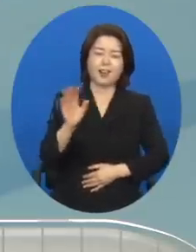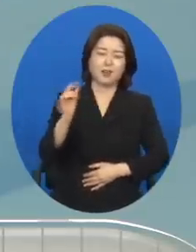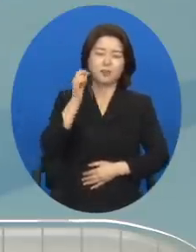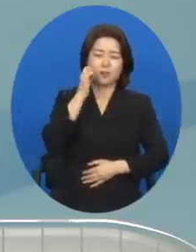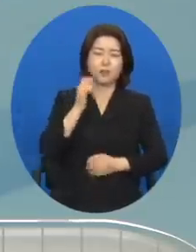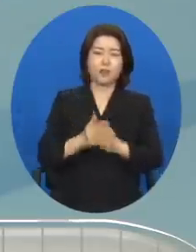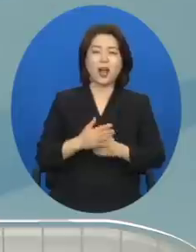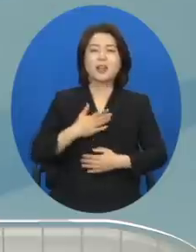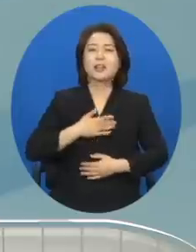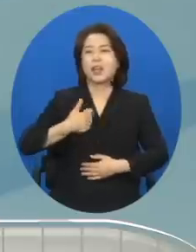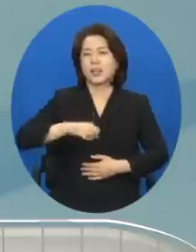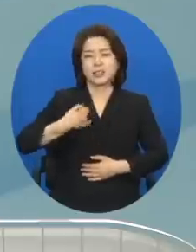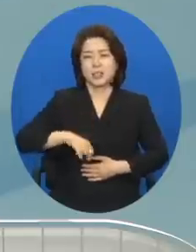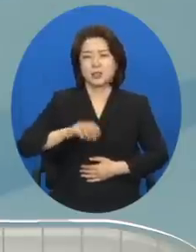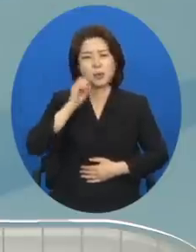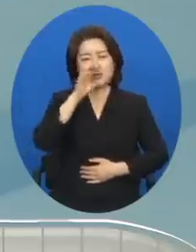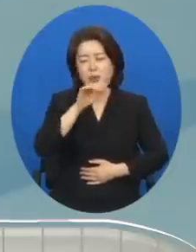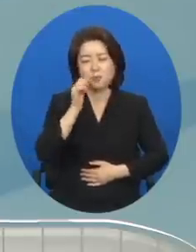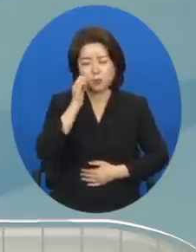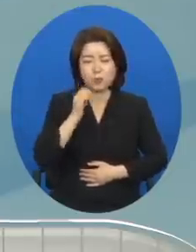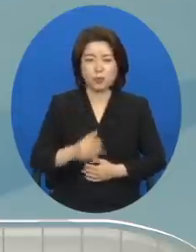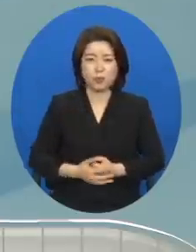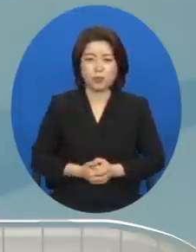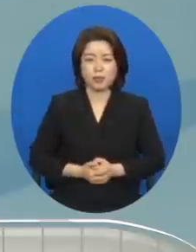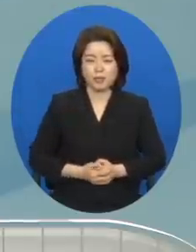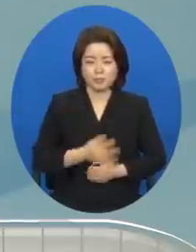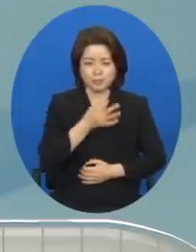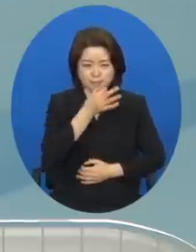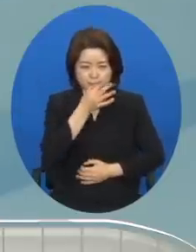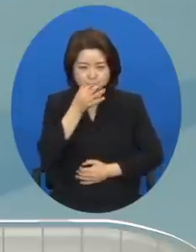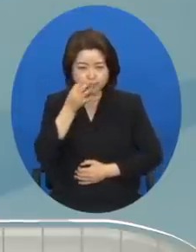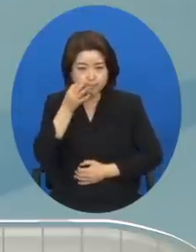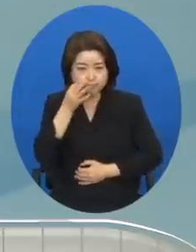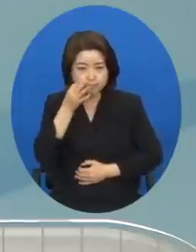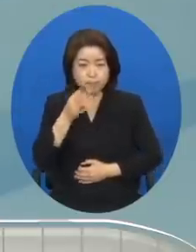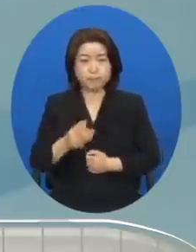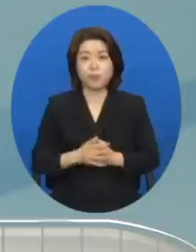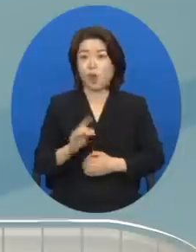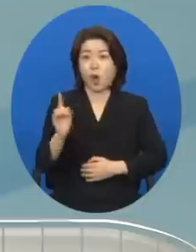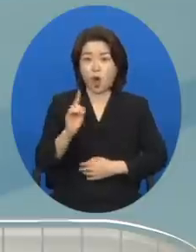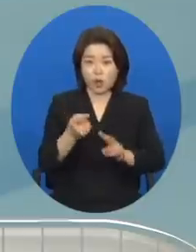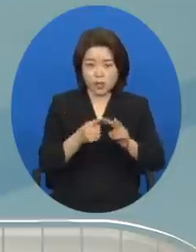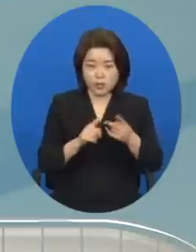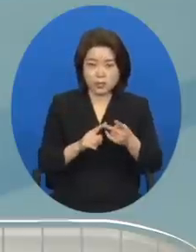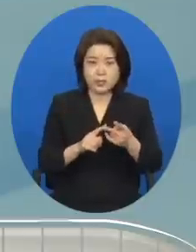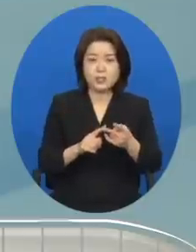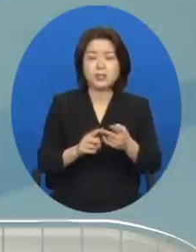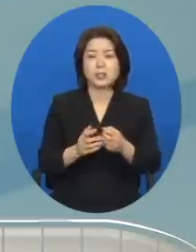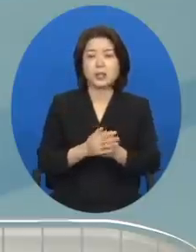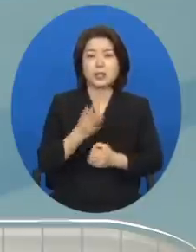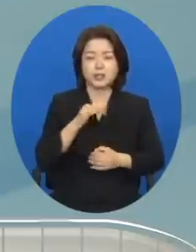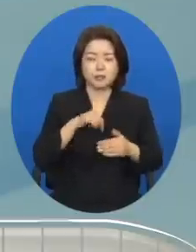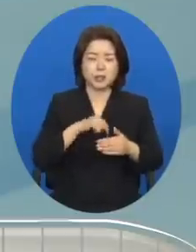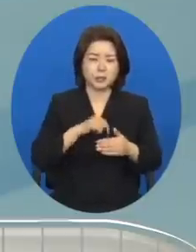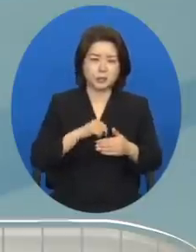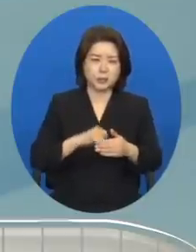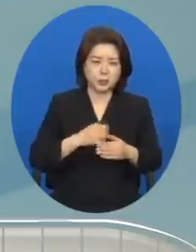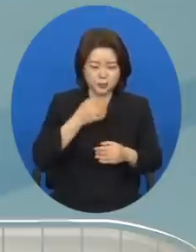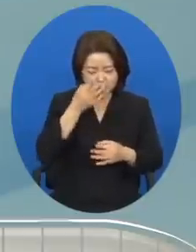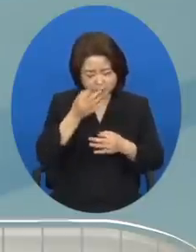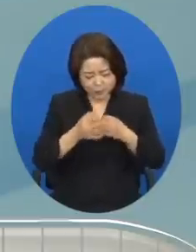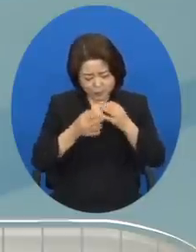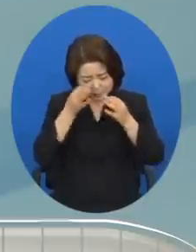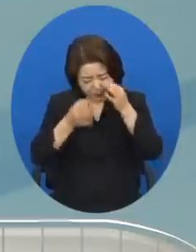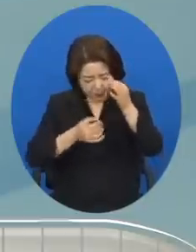내 자식이면 말 안 해요. 입 꾹 다물고 어떻든지 정말 속으로는 통곡을 하고